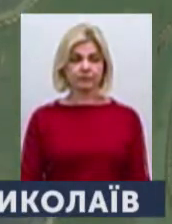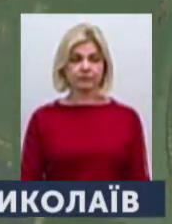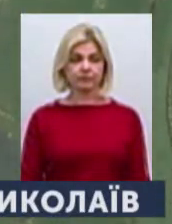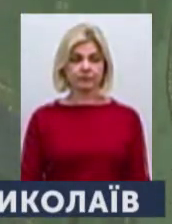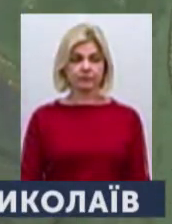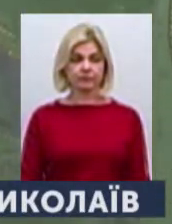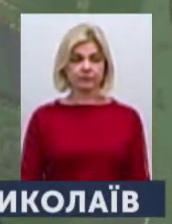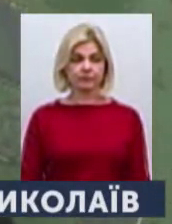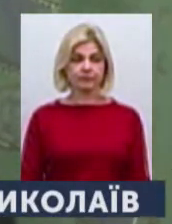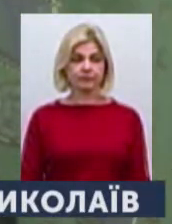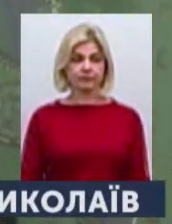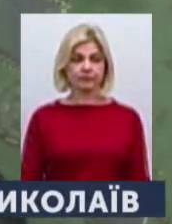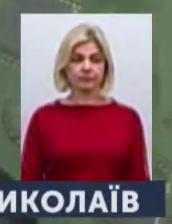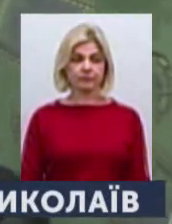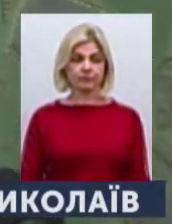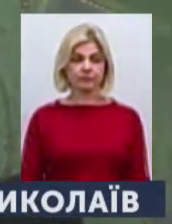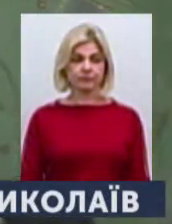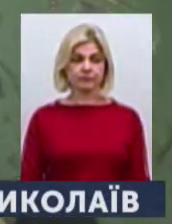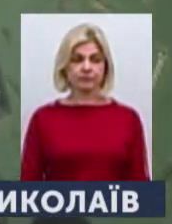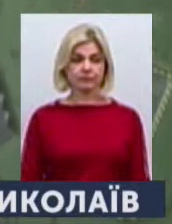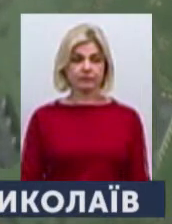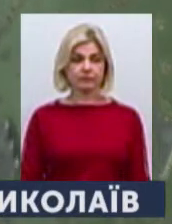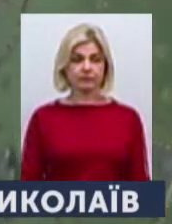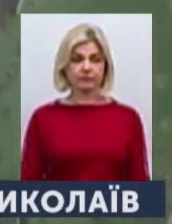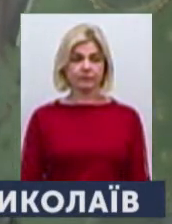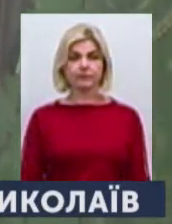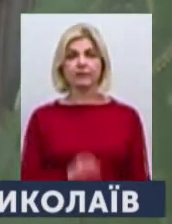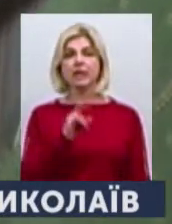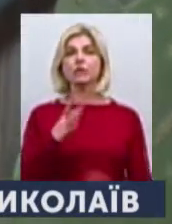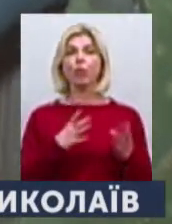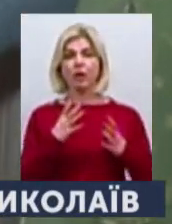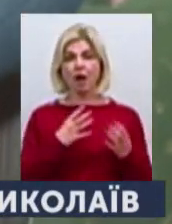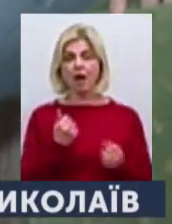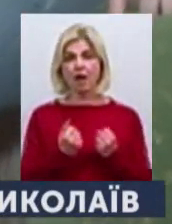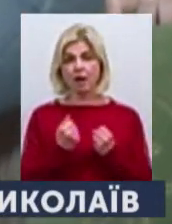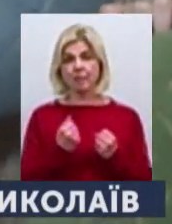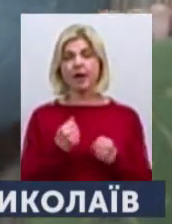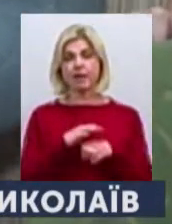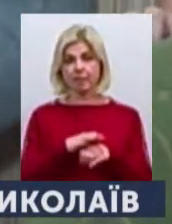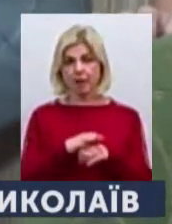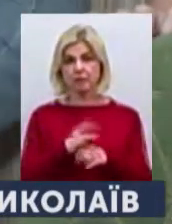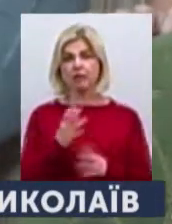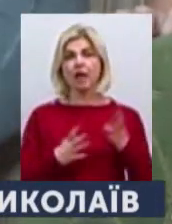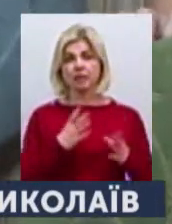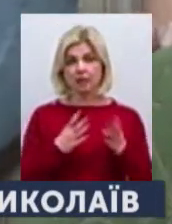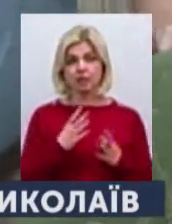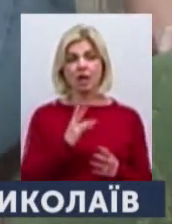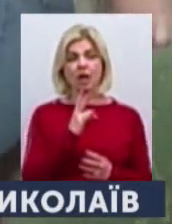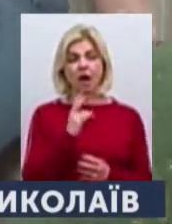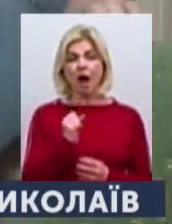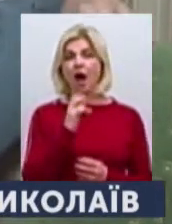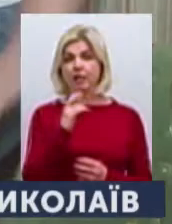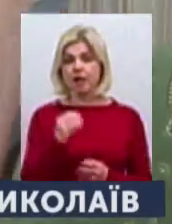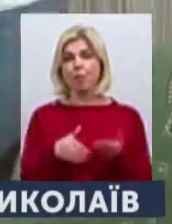Закинеш? Ні. Давай. Сюди. Із вправами для укріплення м'язів на тренажері Анні Франків